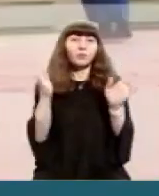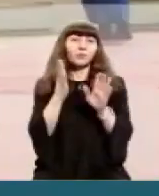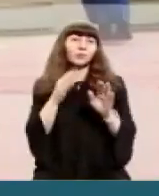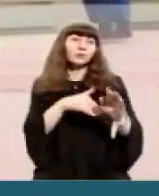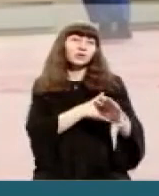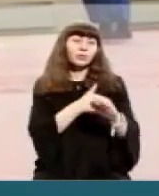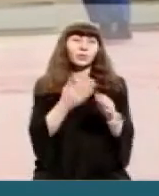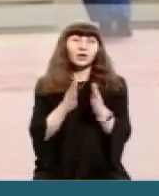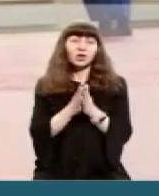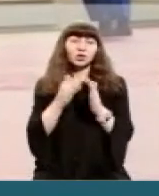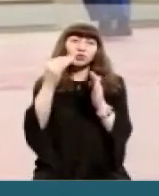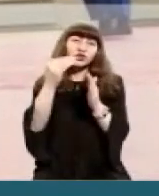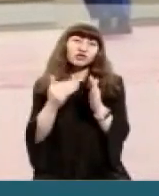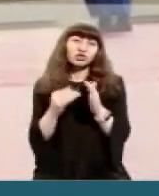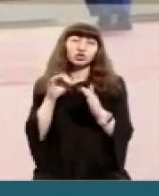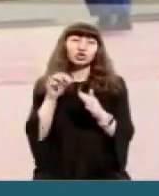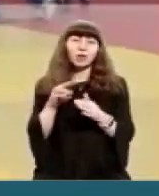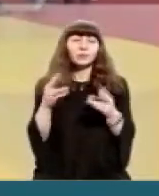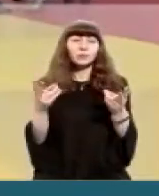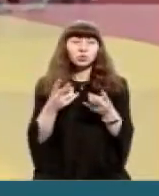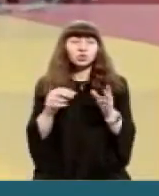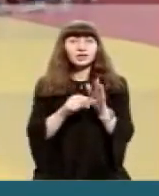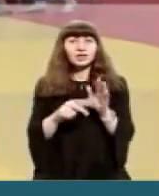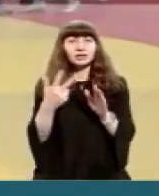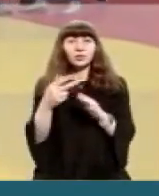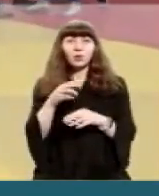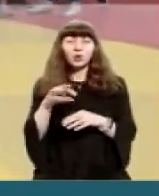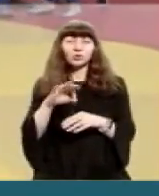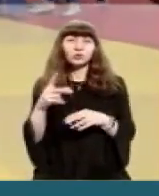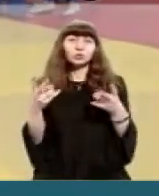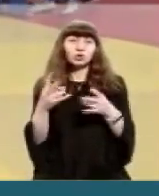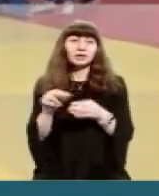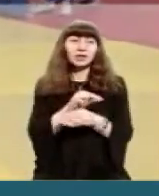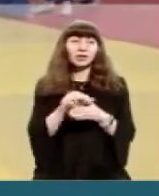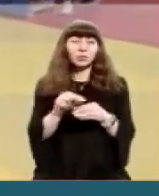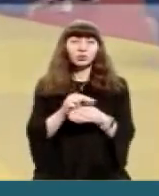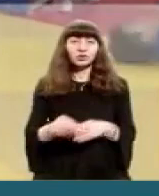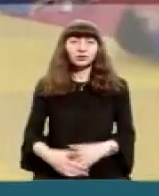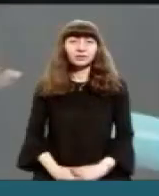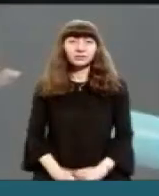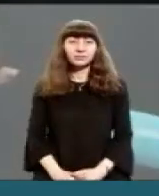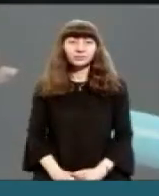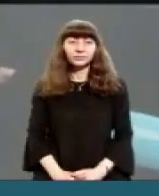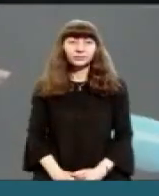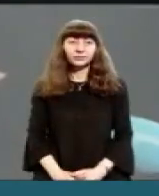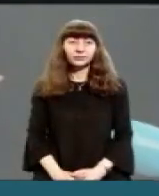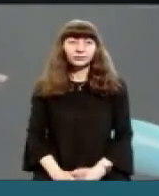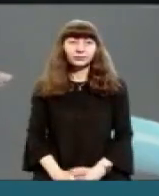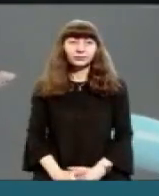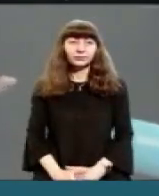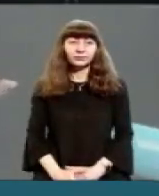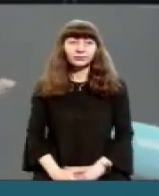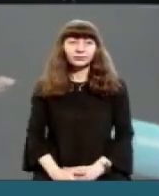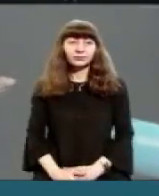режим ниже нормы – 63 миллиона тенге. Именно столько необходимо для реконструкции объекта. Отопительную систему полностью